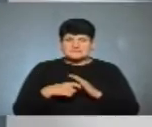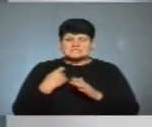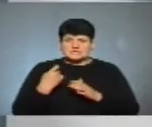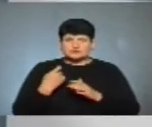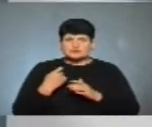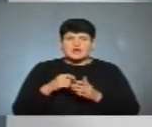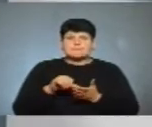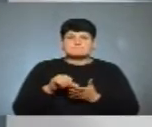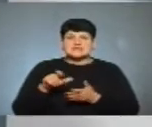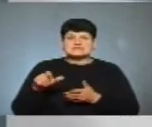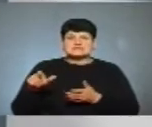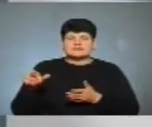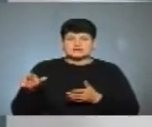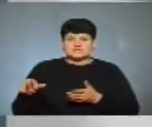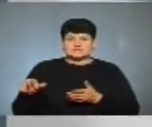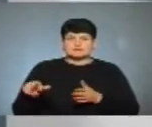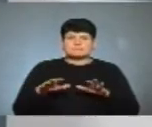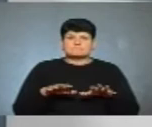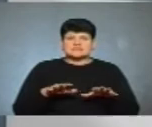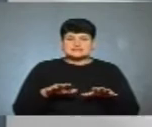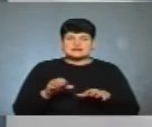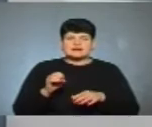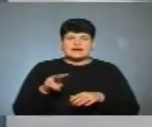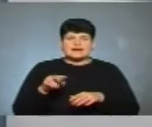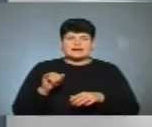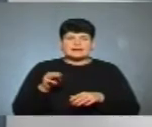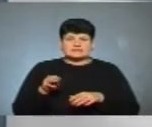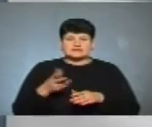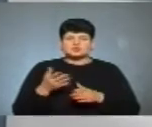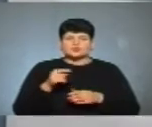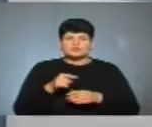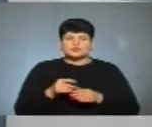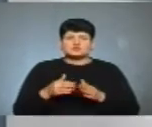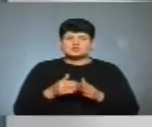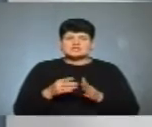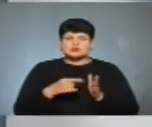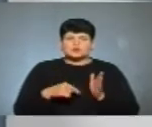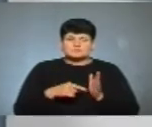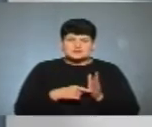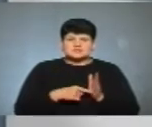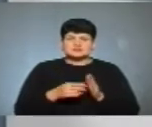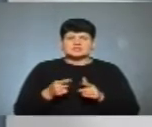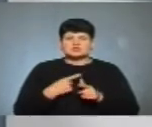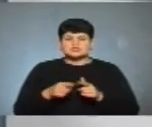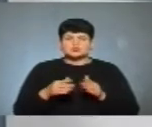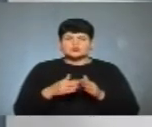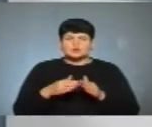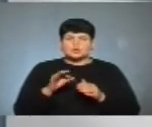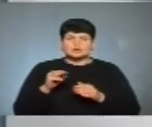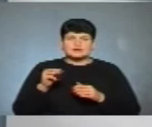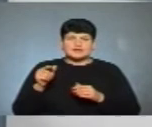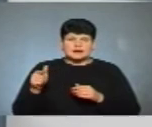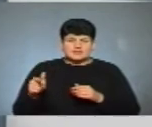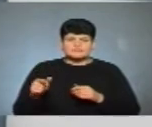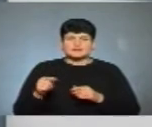от представників місцевих еліт, якщо вони з сусіднього міста чи з сусіднього ОТГ,